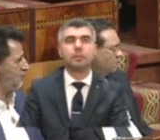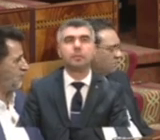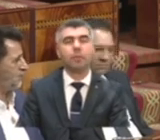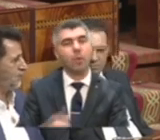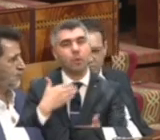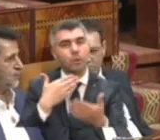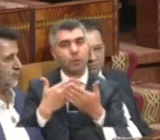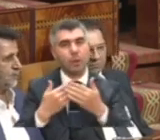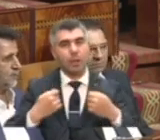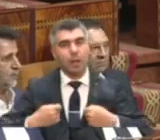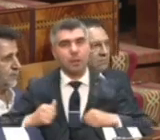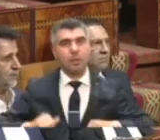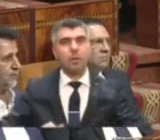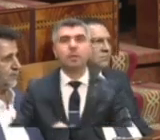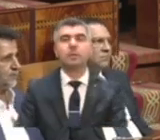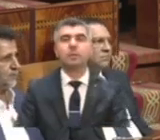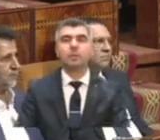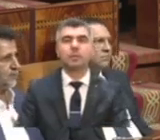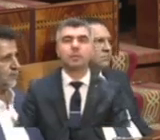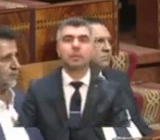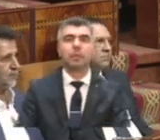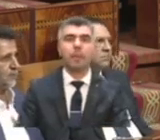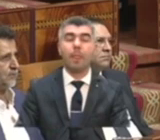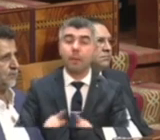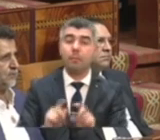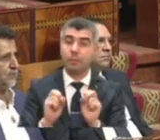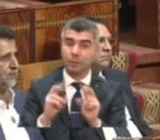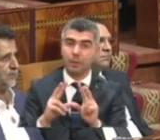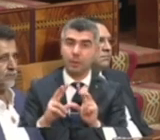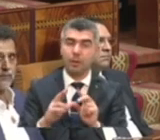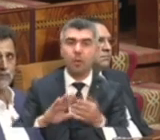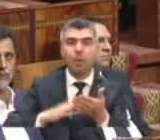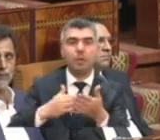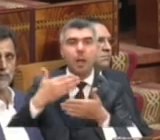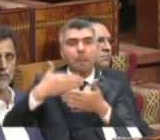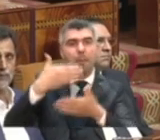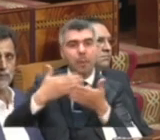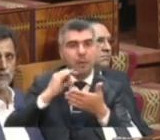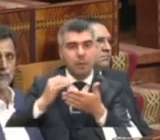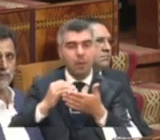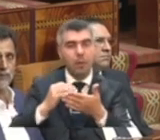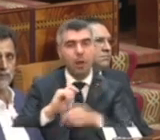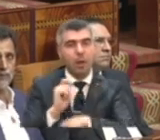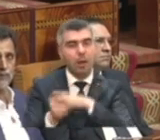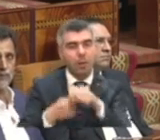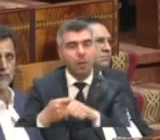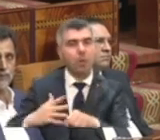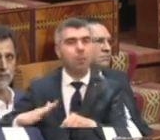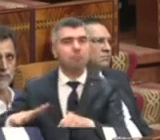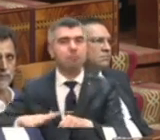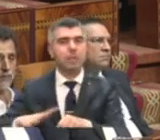شكرا سيد الرئيس. سيده الوزيره، الحاجة دائما إلى البناء قائمة سواء كان في العالم القروي أو في العالم